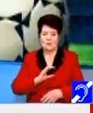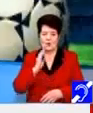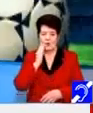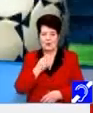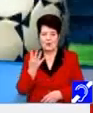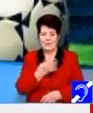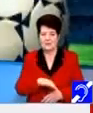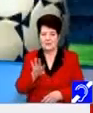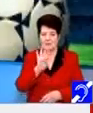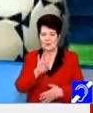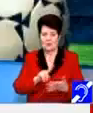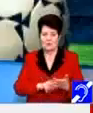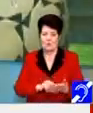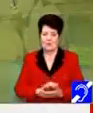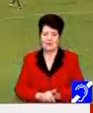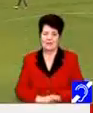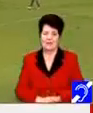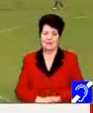cu 44 de puncte.